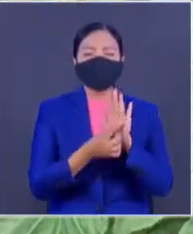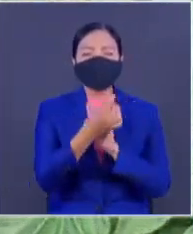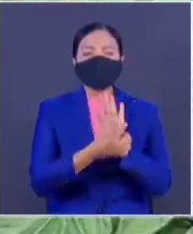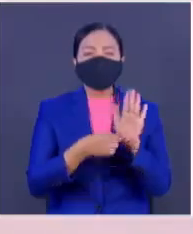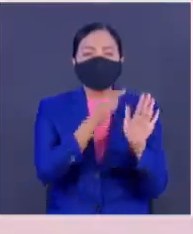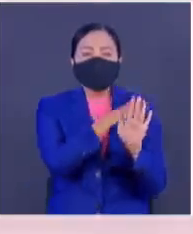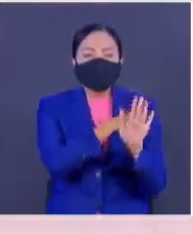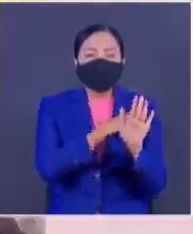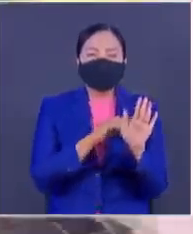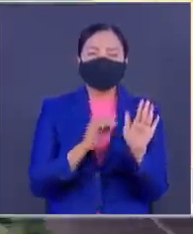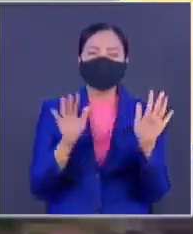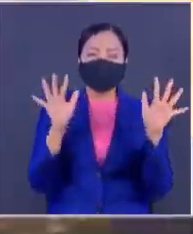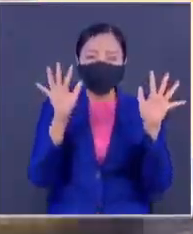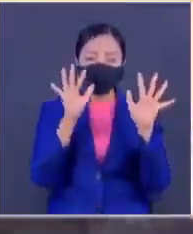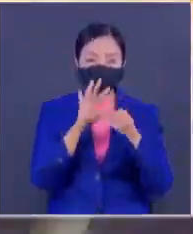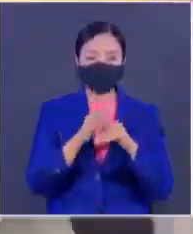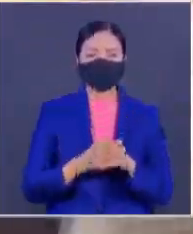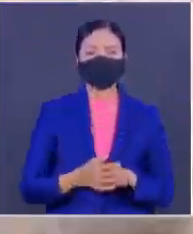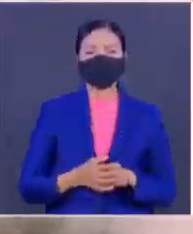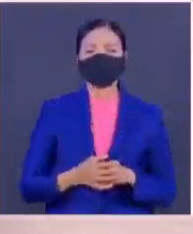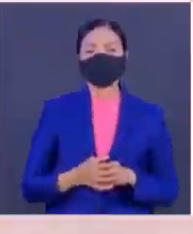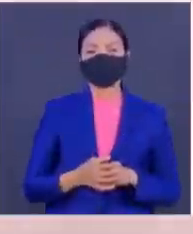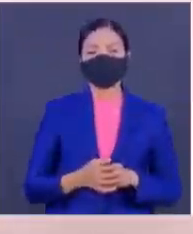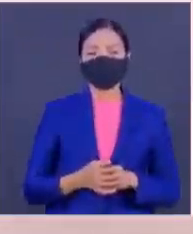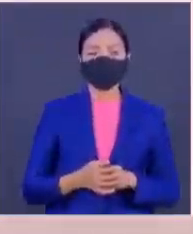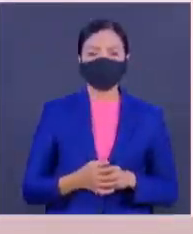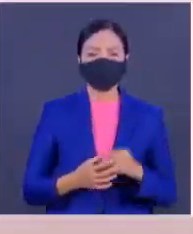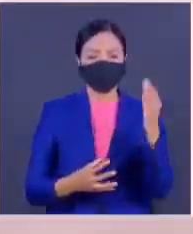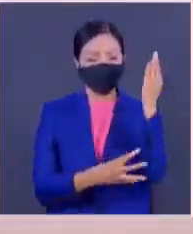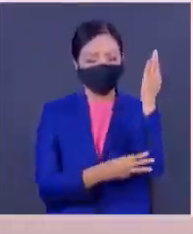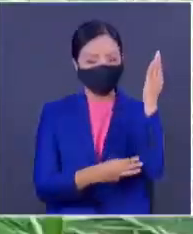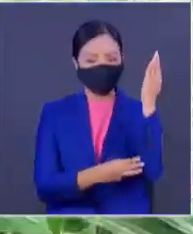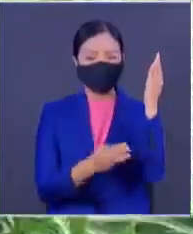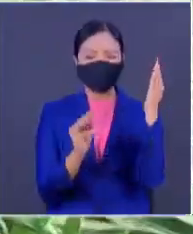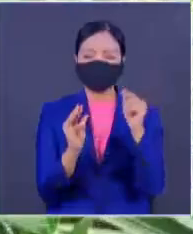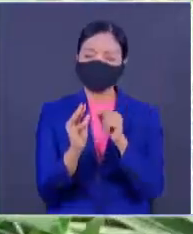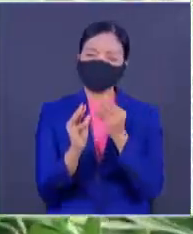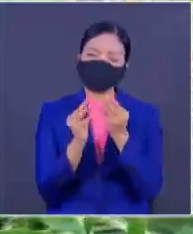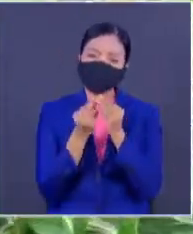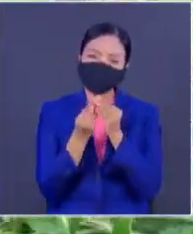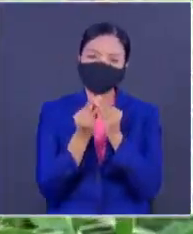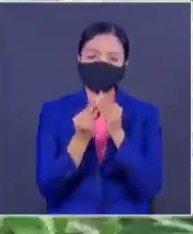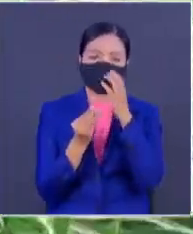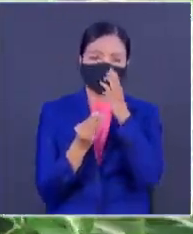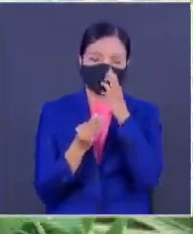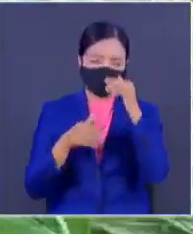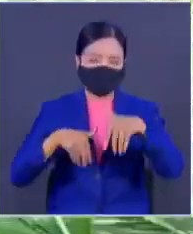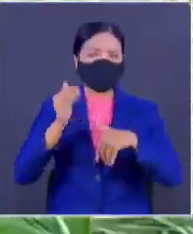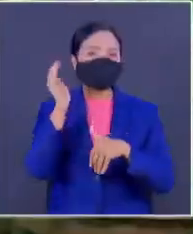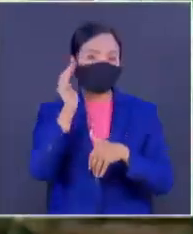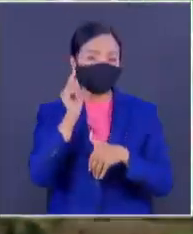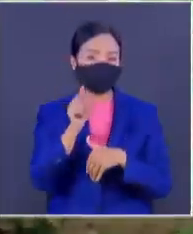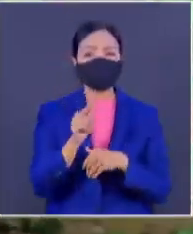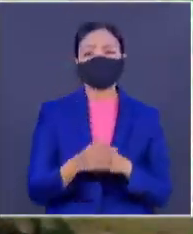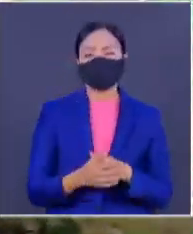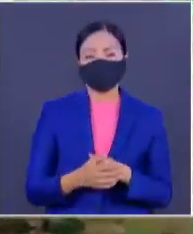างคล้ายกับว่านขาจืดแต่ก็มีลักษณะหัวเล็กกว่าหัวไพรธรรมดาทั่วไปด้วยชาวบ้านเขาเชื่อกันอย่างนี้ครับบอกว่าว่